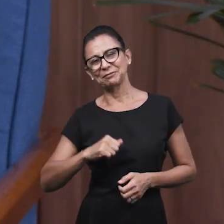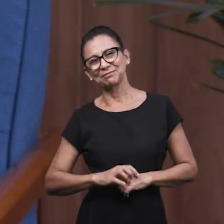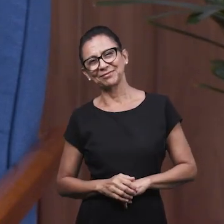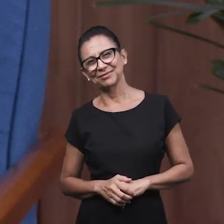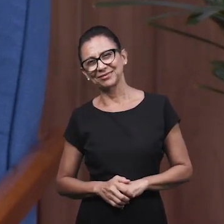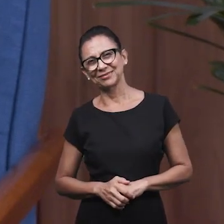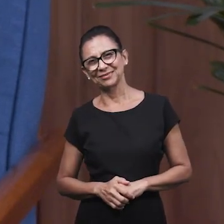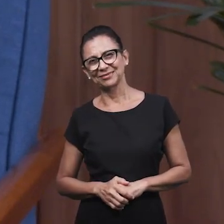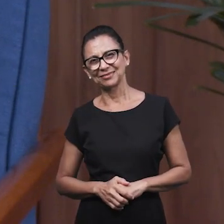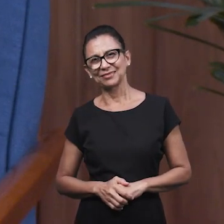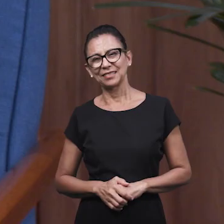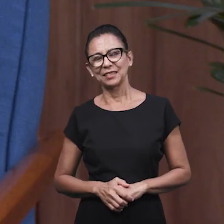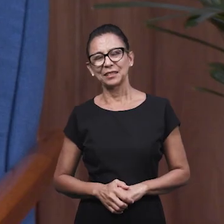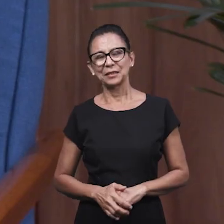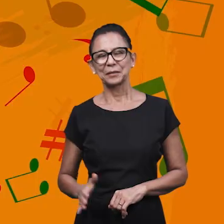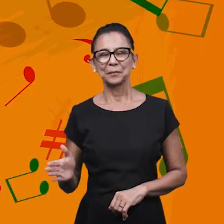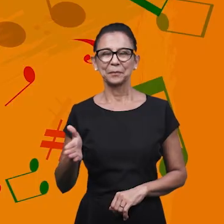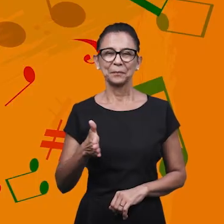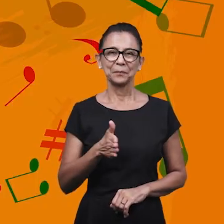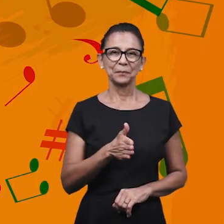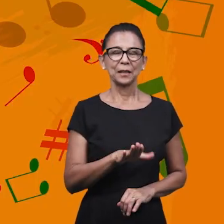et allons-y jouer.